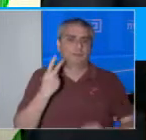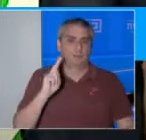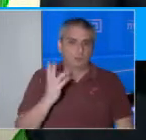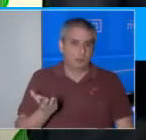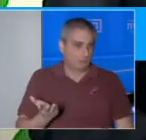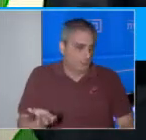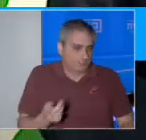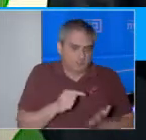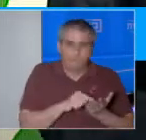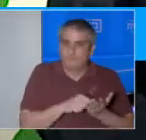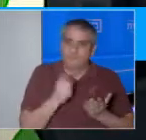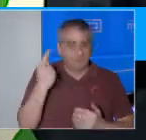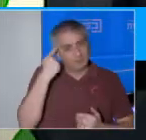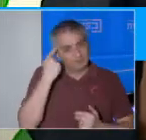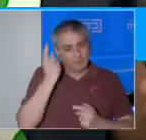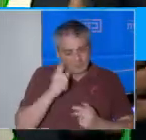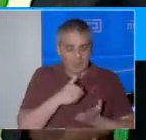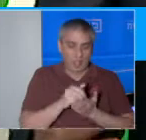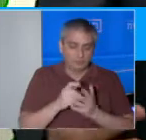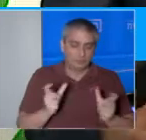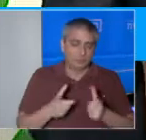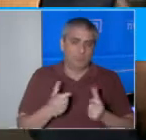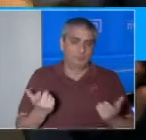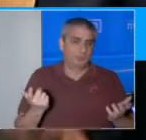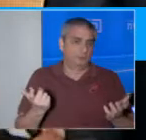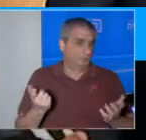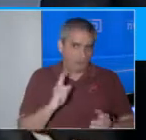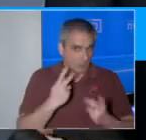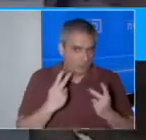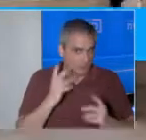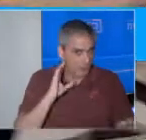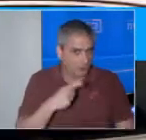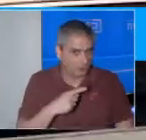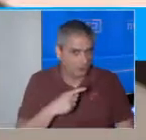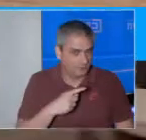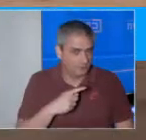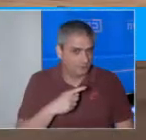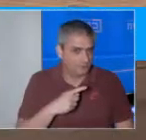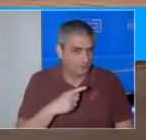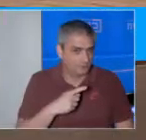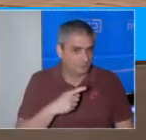יותר, ולכן הם מעריכים שצריך להמשיך בסגר. לא כדאי להקשיב לאנשי המקצוע?